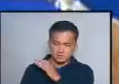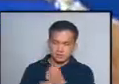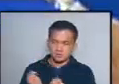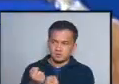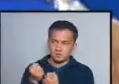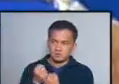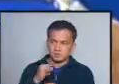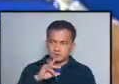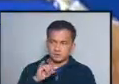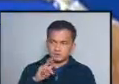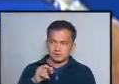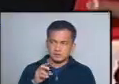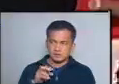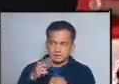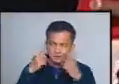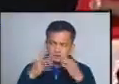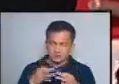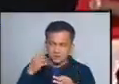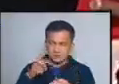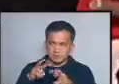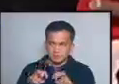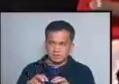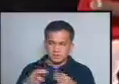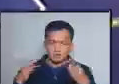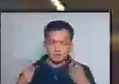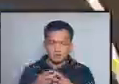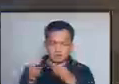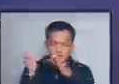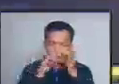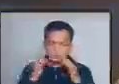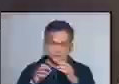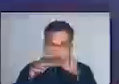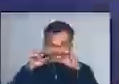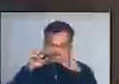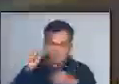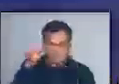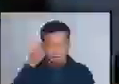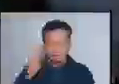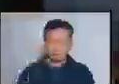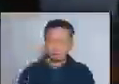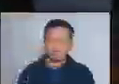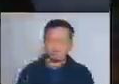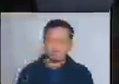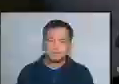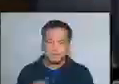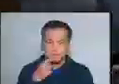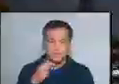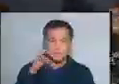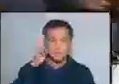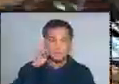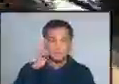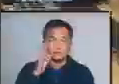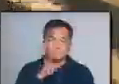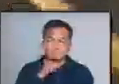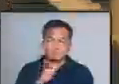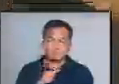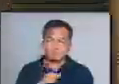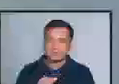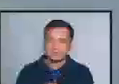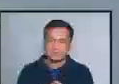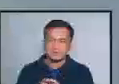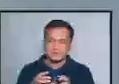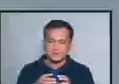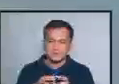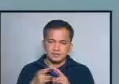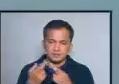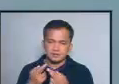sumuporta sa Iceland Resolution para imbestigahan ang war on drugs ng gobyerno. Sabi ni Robles, hindi ito makakaapekto sa relasyon